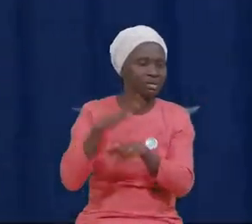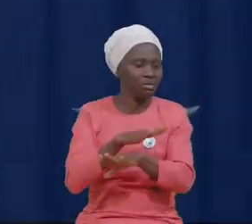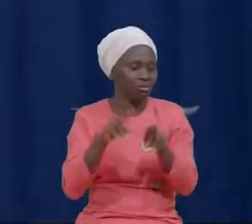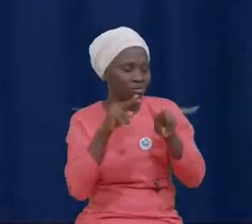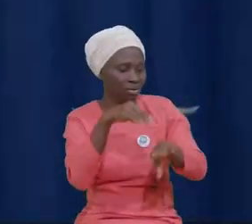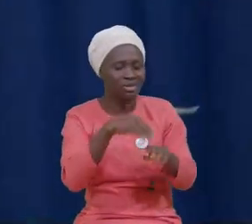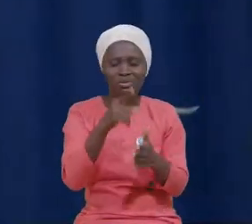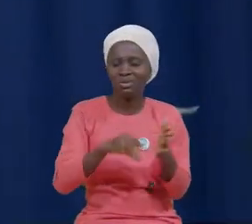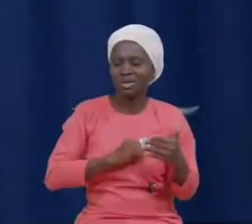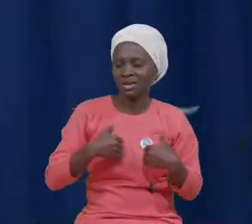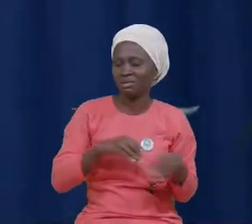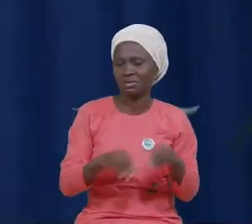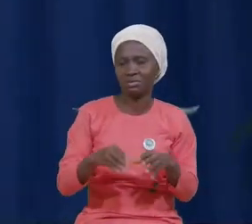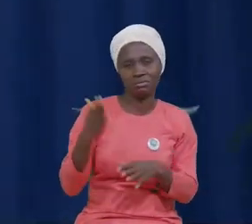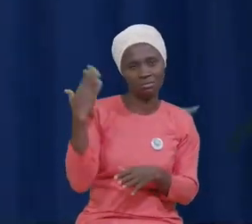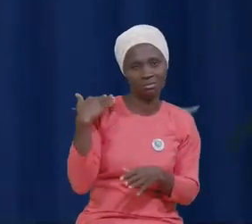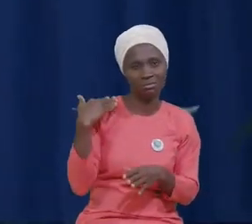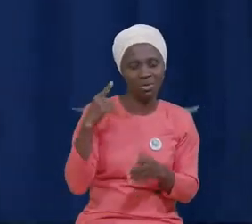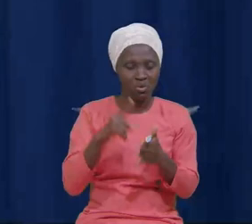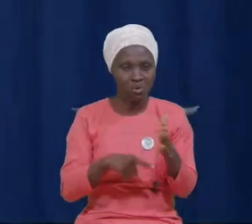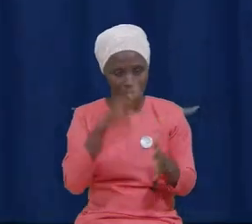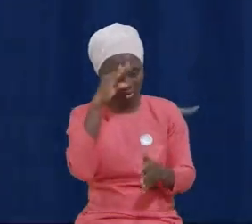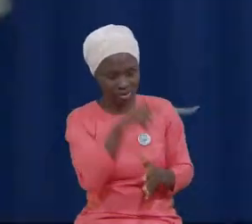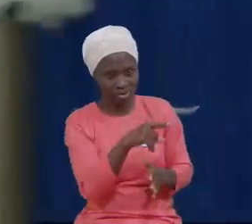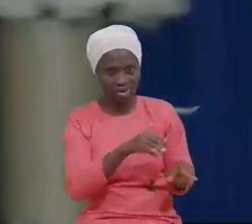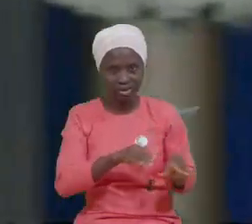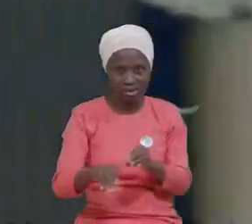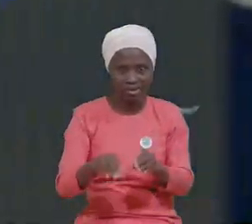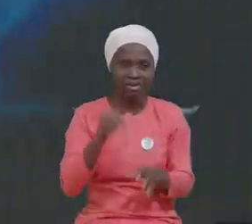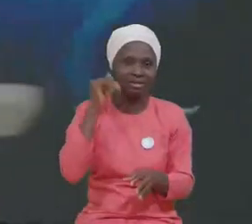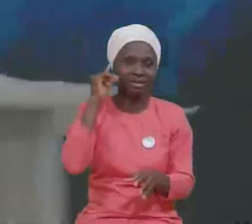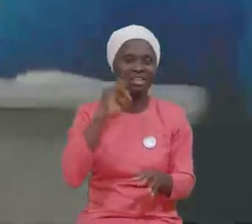dit pas, regarde ce que j'ai fait. Ce qu'il a fait hier,